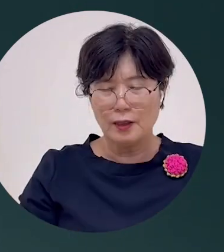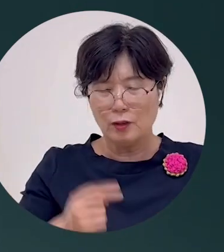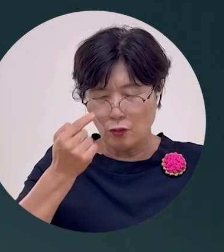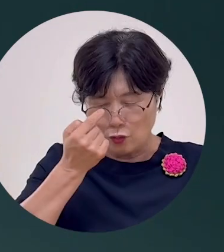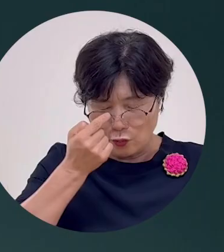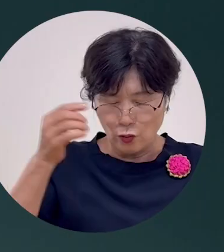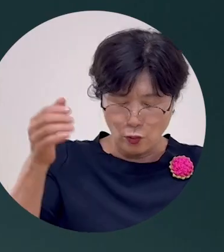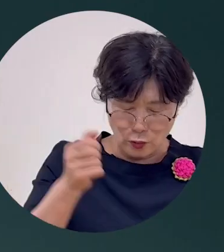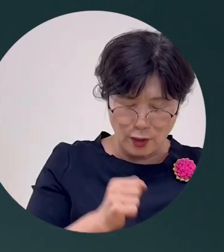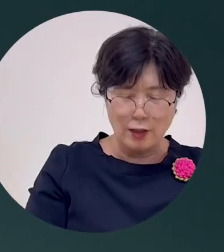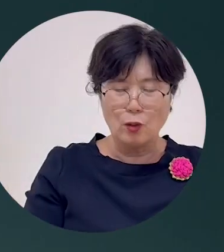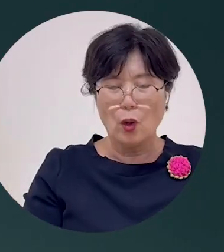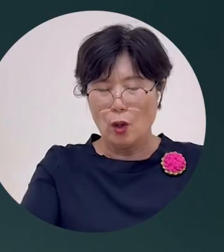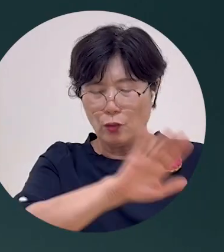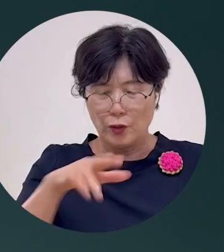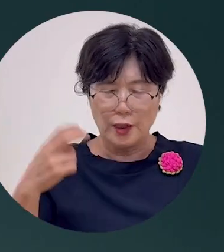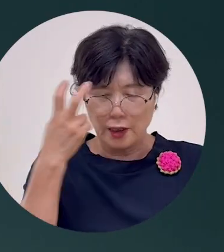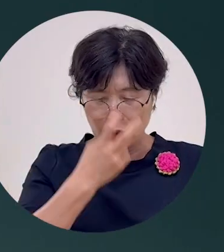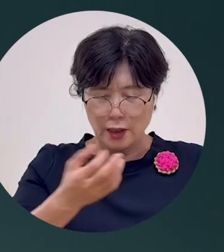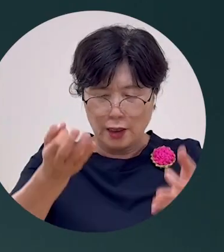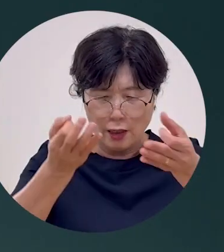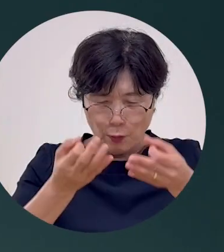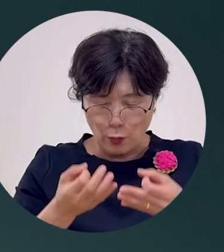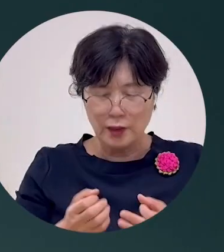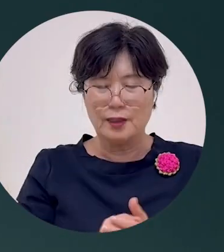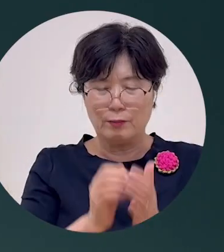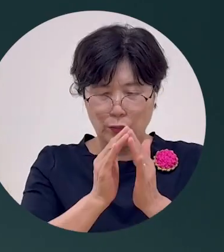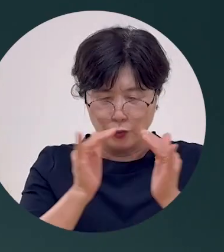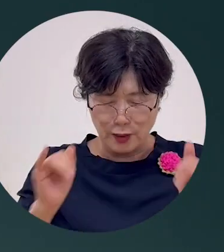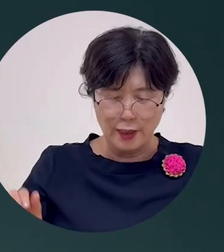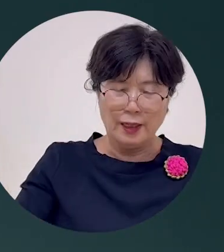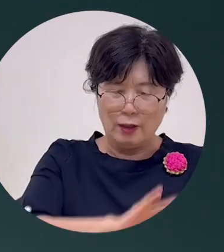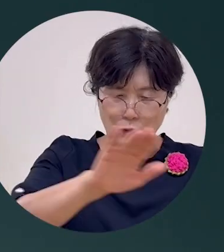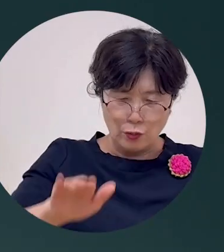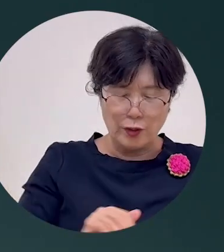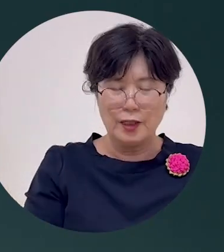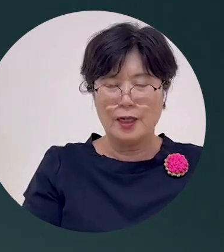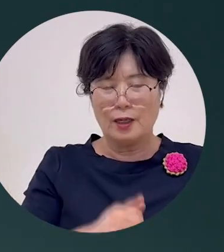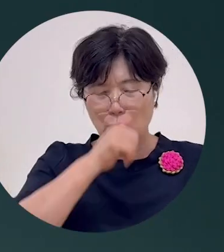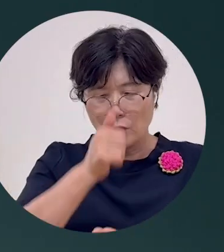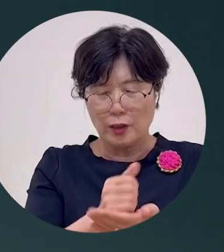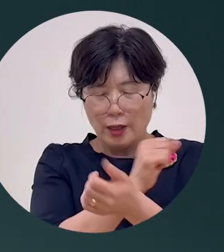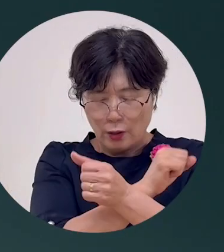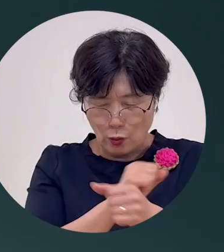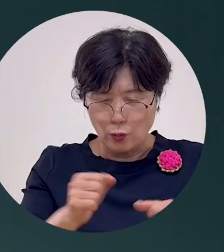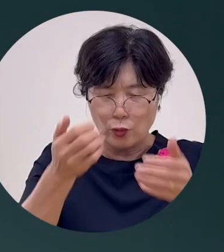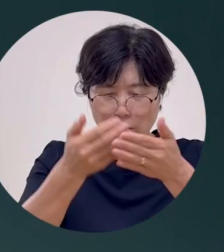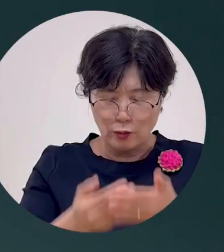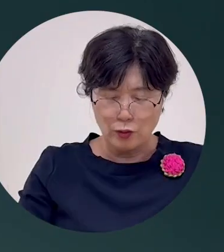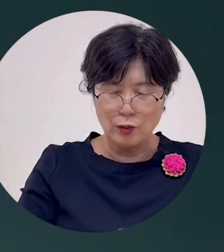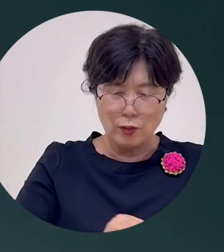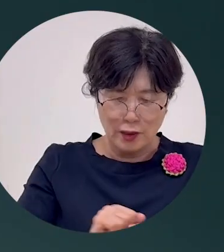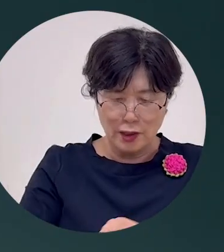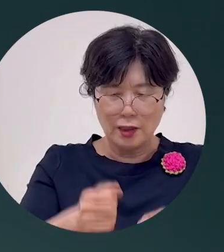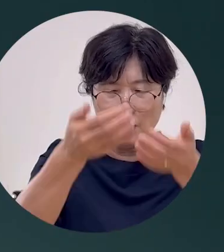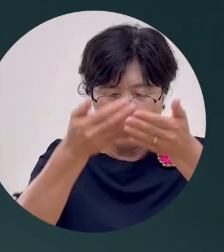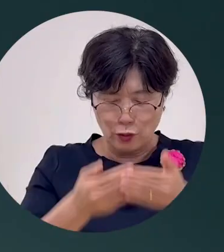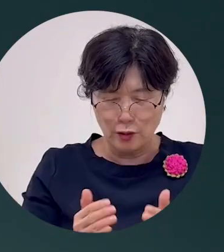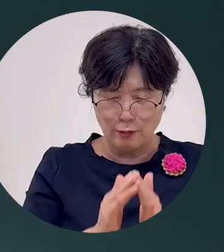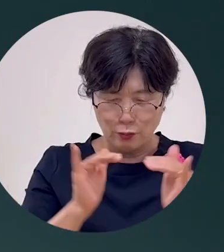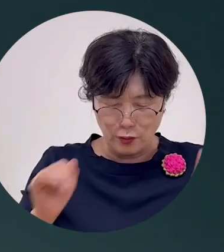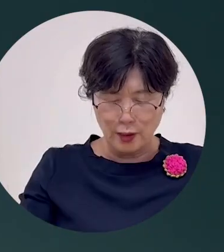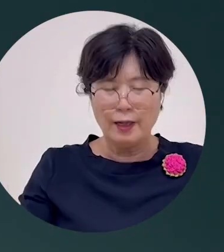우리를 지켜봐 주시는 분이, 우리를 용서해 주시고 우리의 죄를 씻어 주시는 분이,